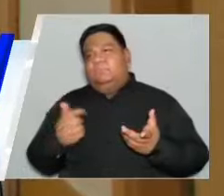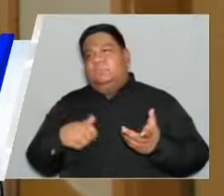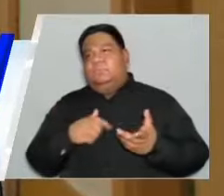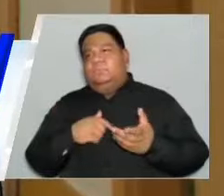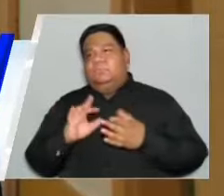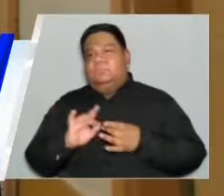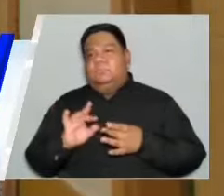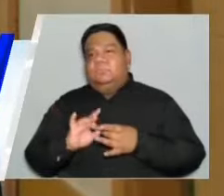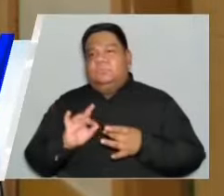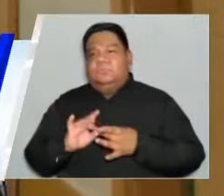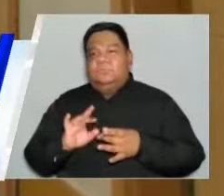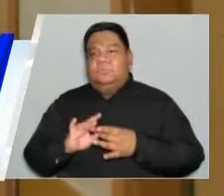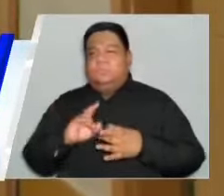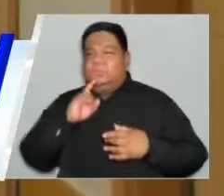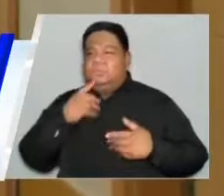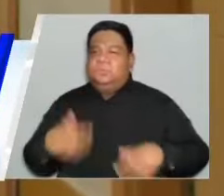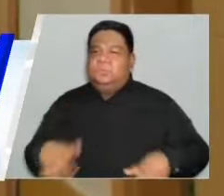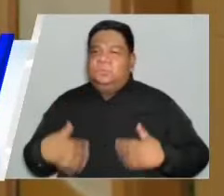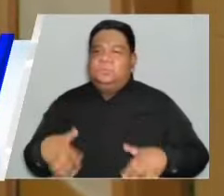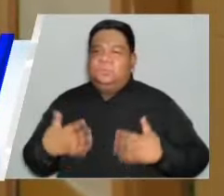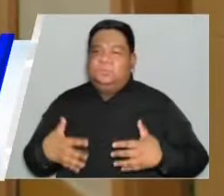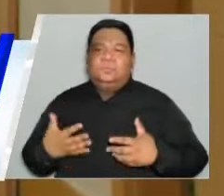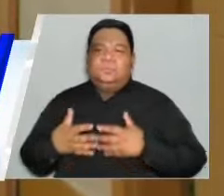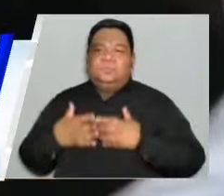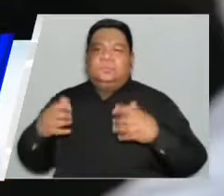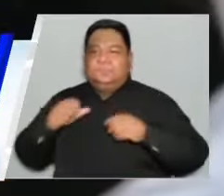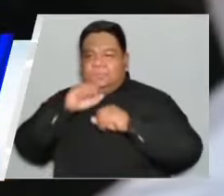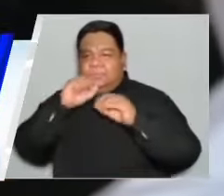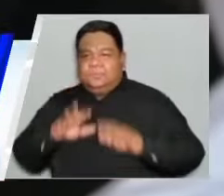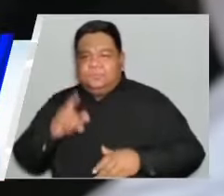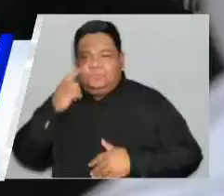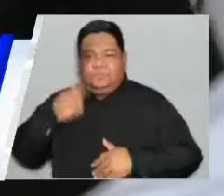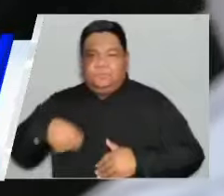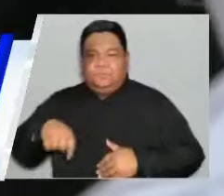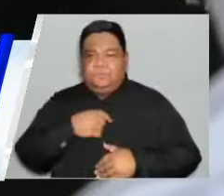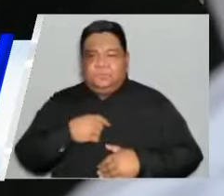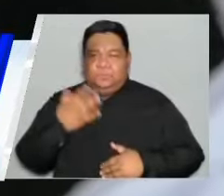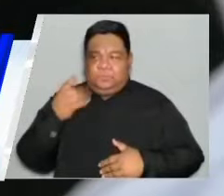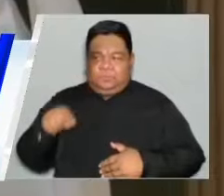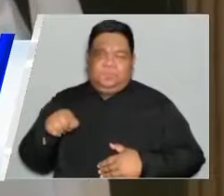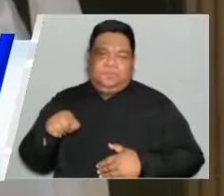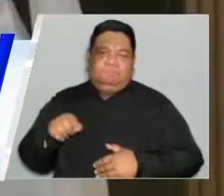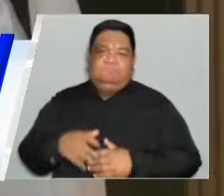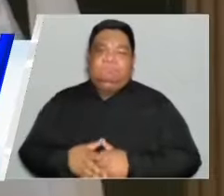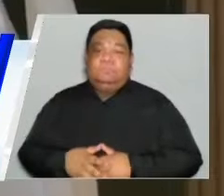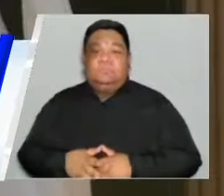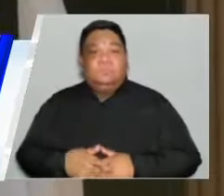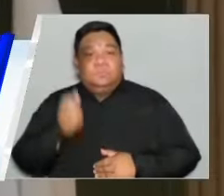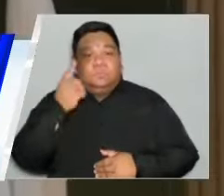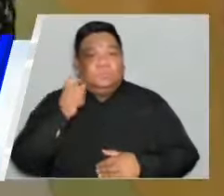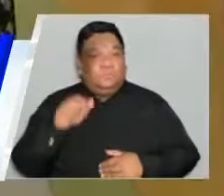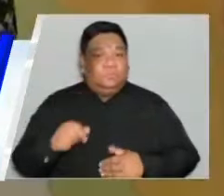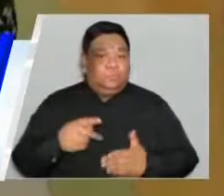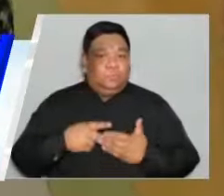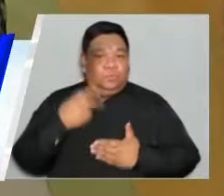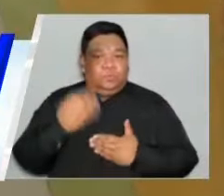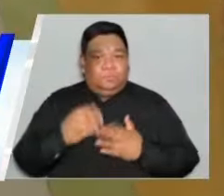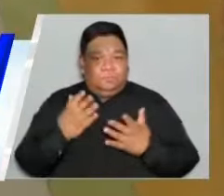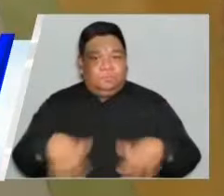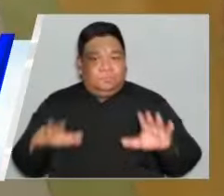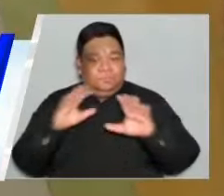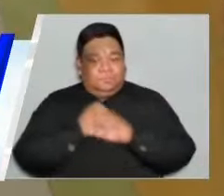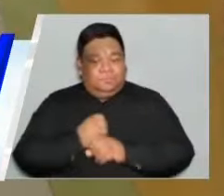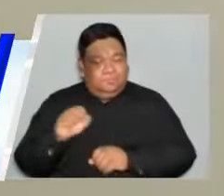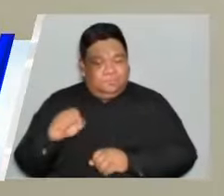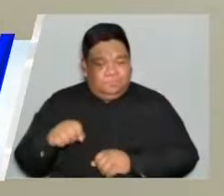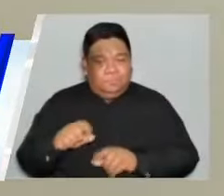sobrang naging blessing na rin po kasi talagang Abot Kamay na Pangarap. Magtatapos man ang journey niya as Doc Annalyn, wini-welcome naman